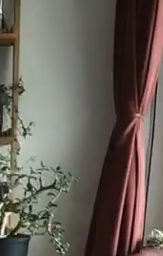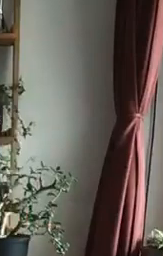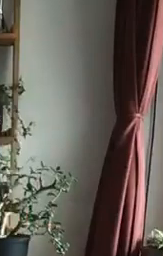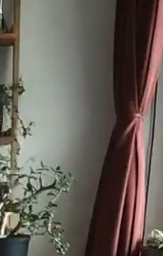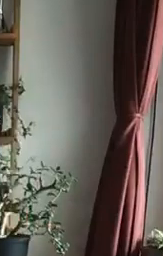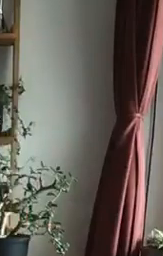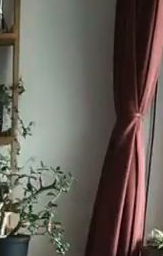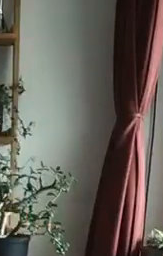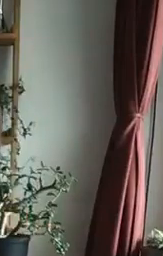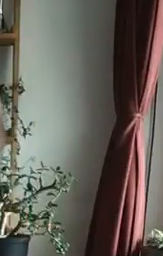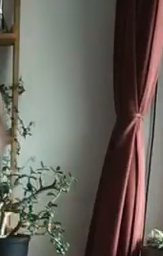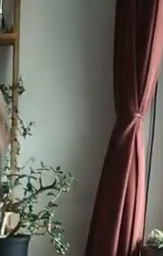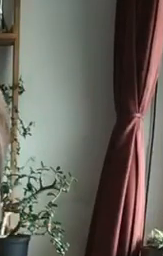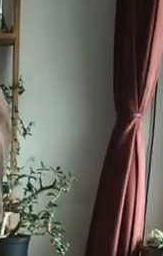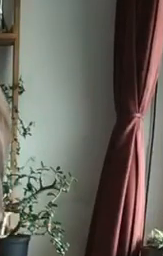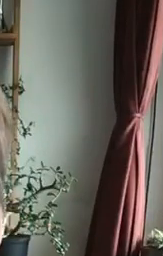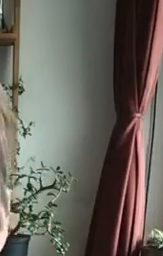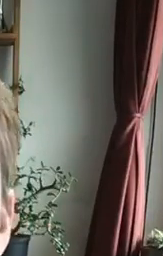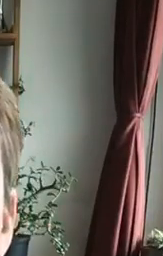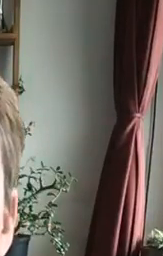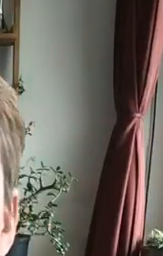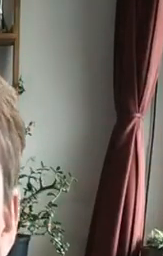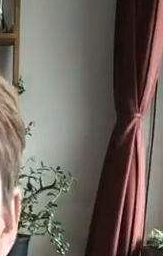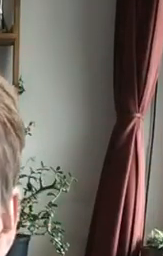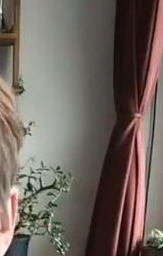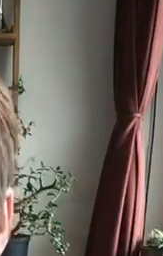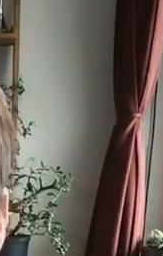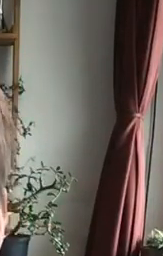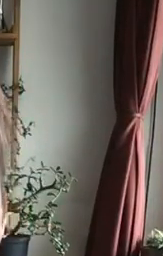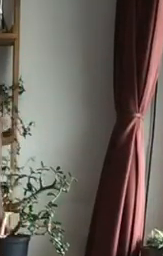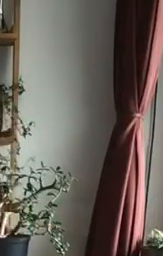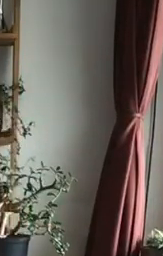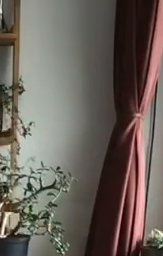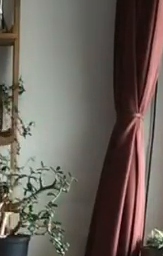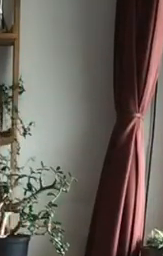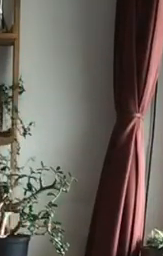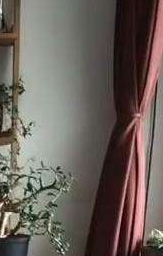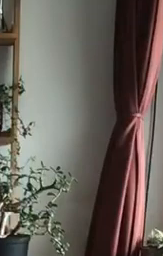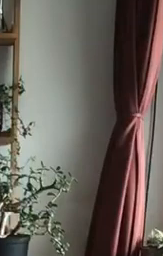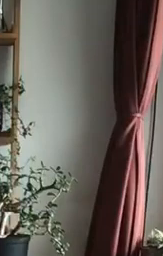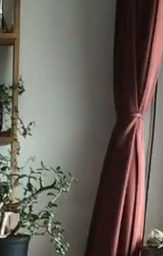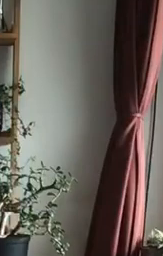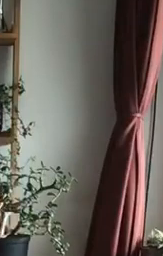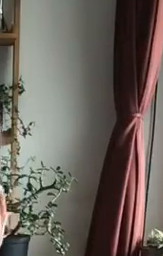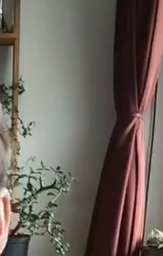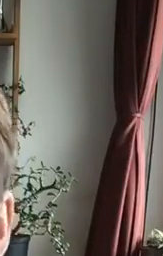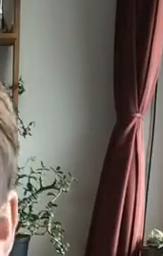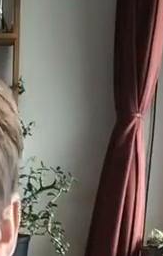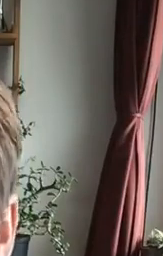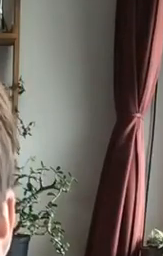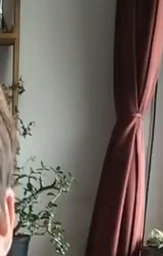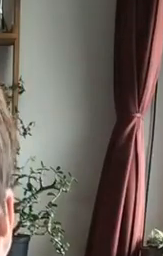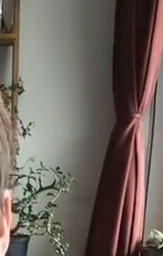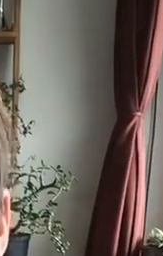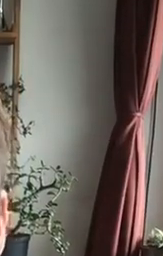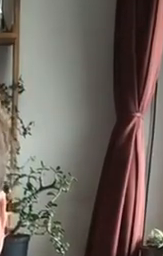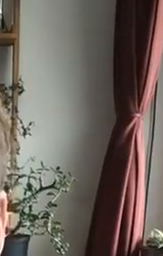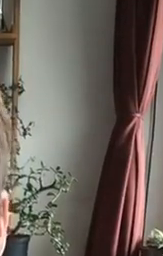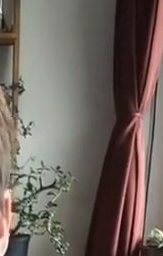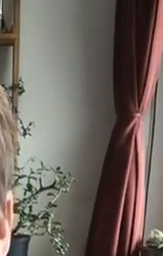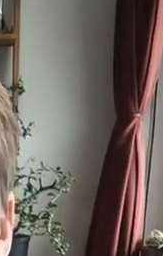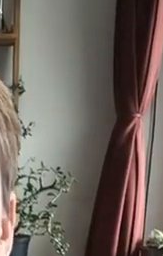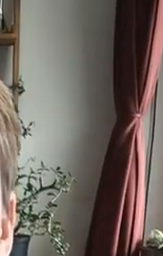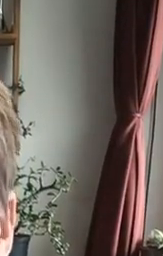какая-то супергероиня. Она не настолько легендарна, как, не знаю, Марта Стюарт